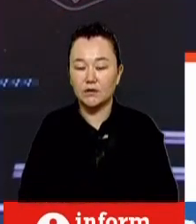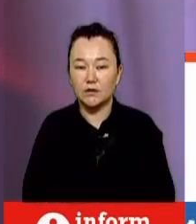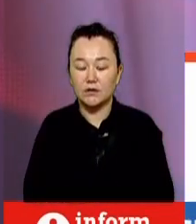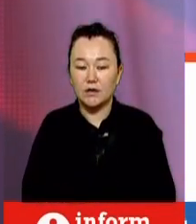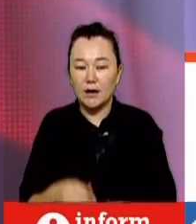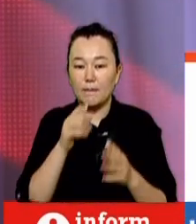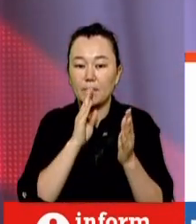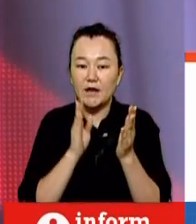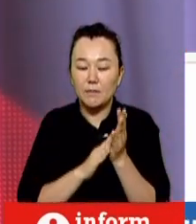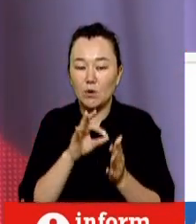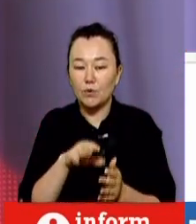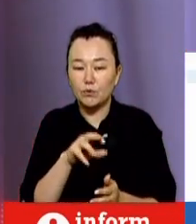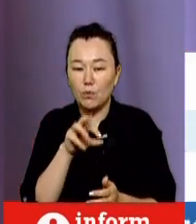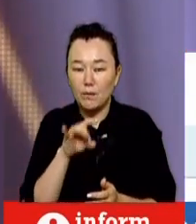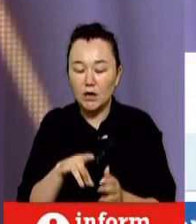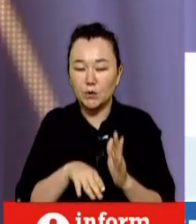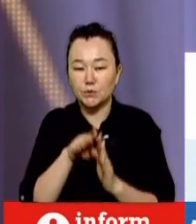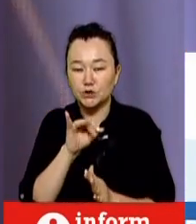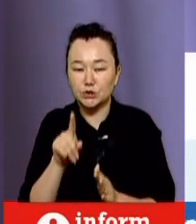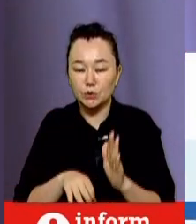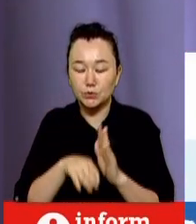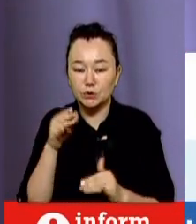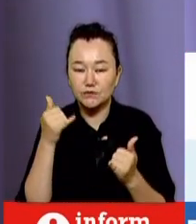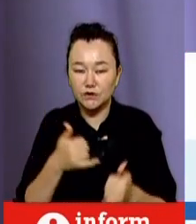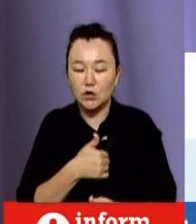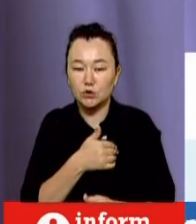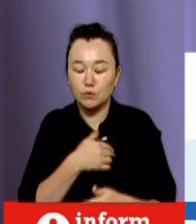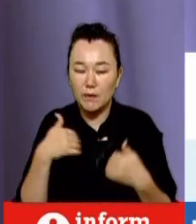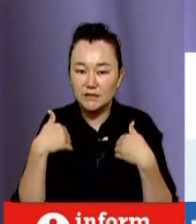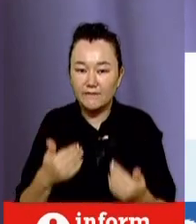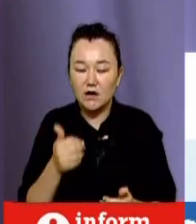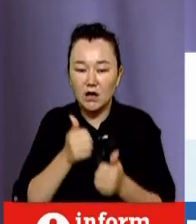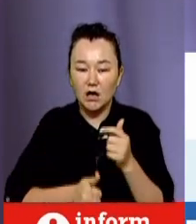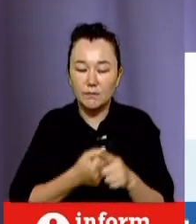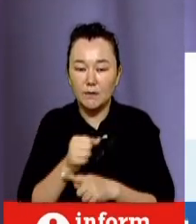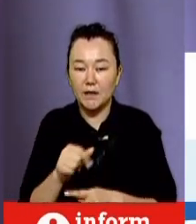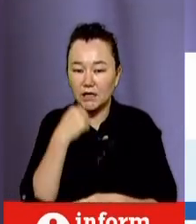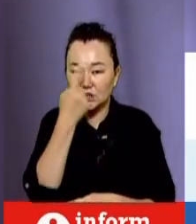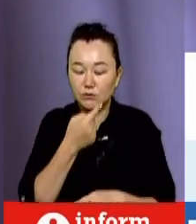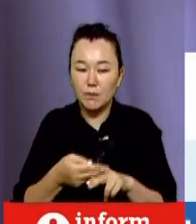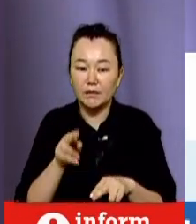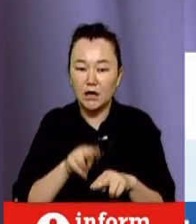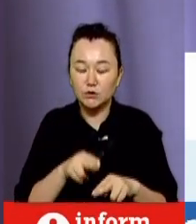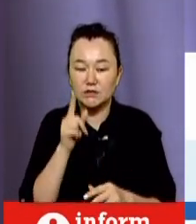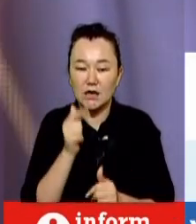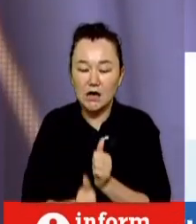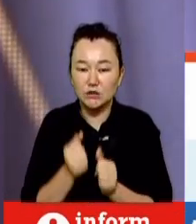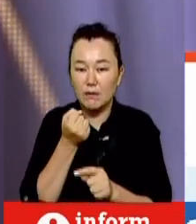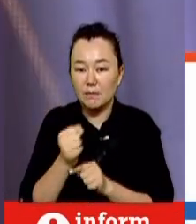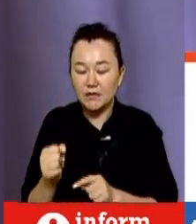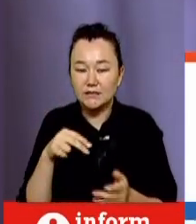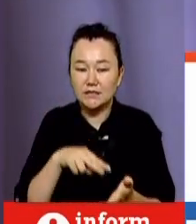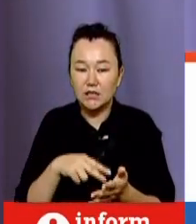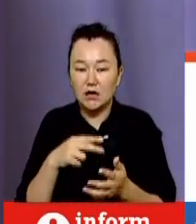время от Умар определяет лучших из лучших Сегодня я хочу поздравить каждого победителя лично потому что за каждой победой